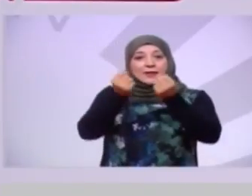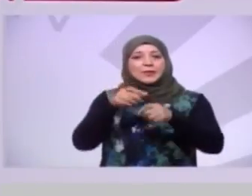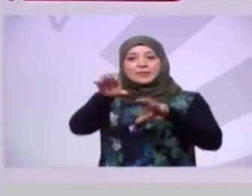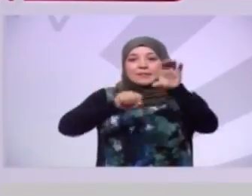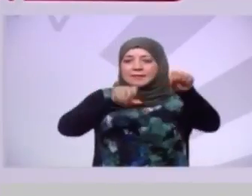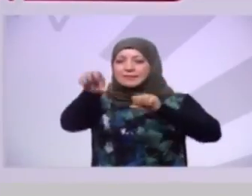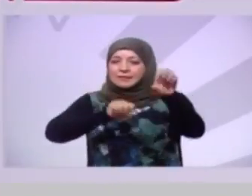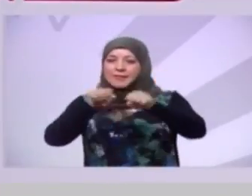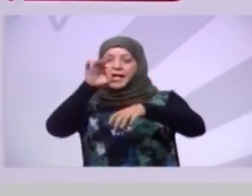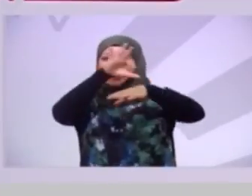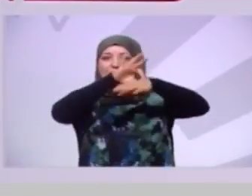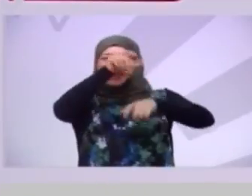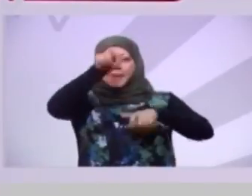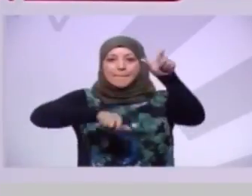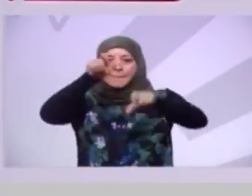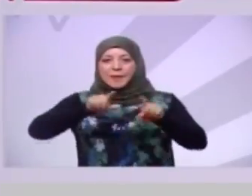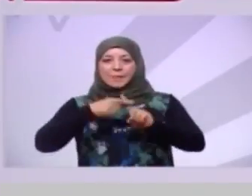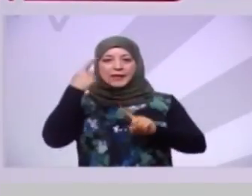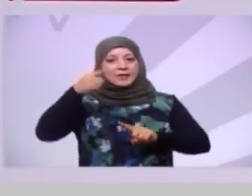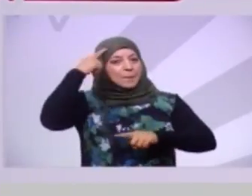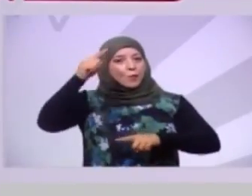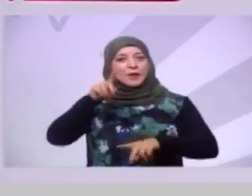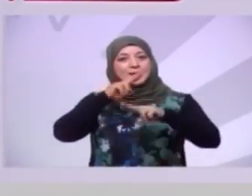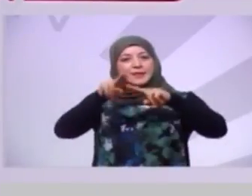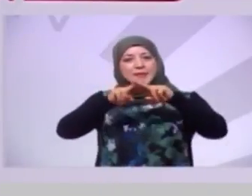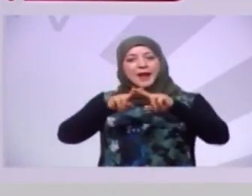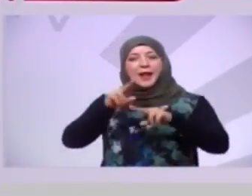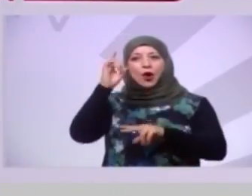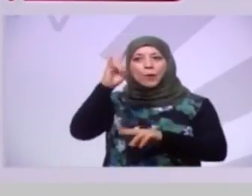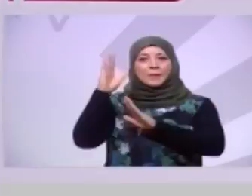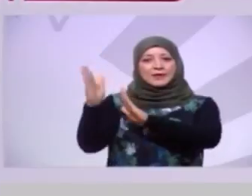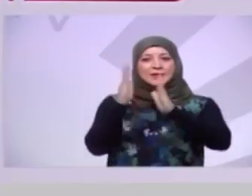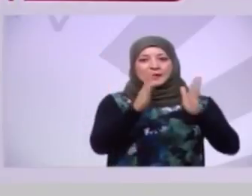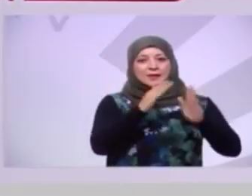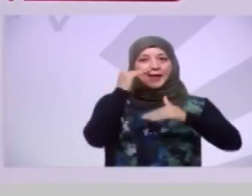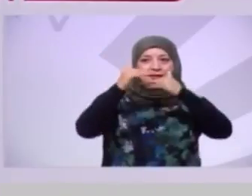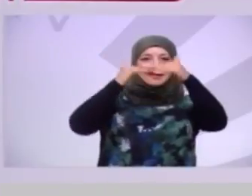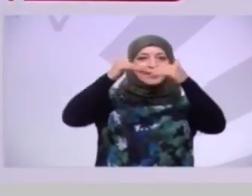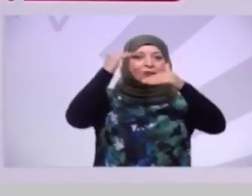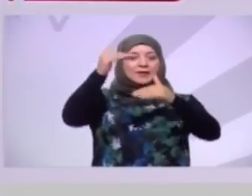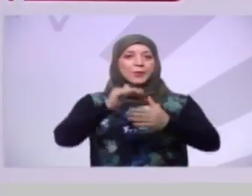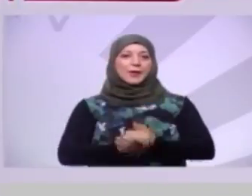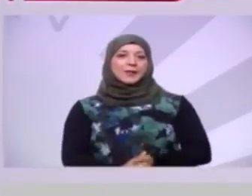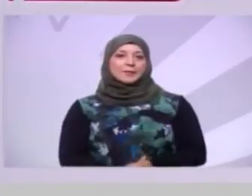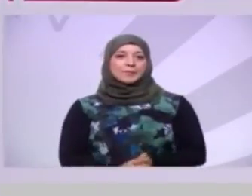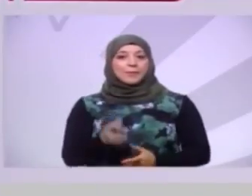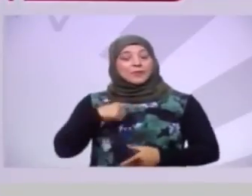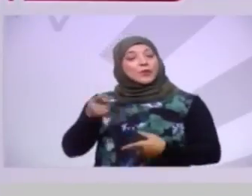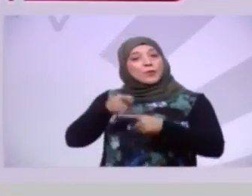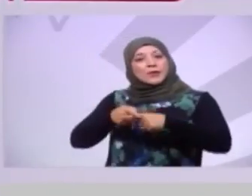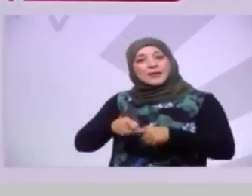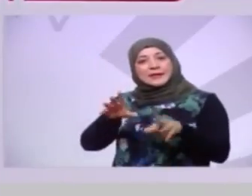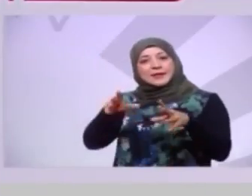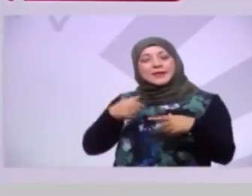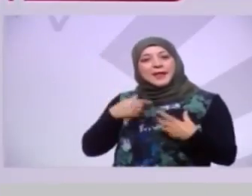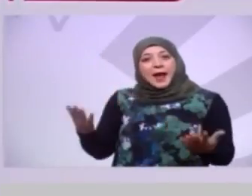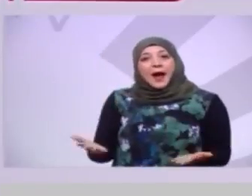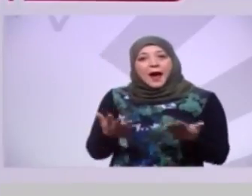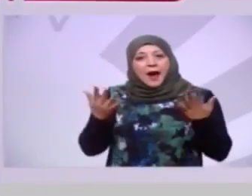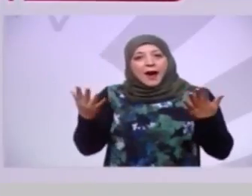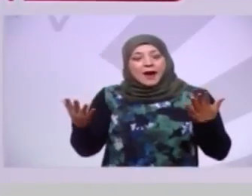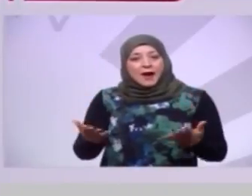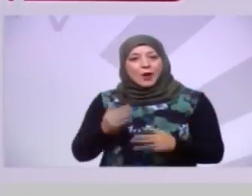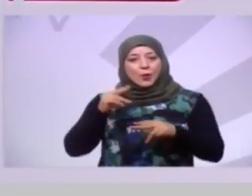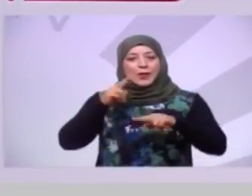اختصاص من شانه ان يطور المستشفى الجهوي اسعى لتطوير